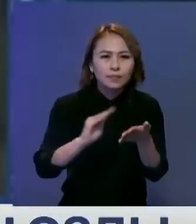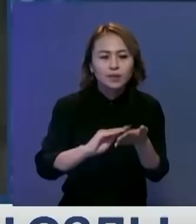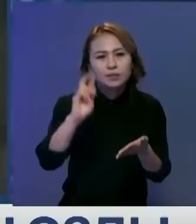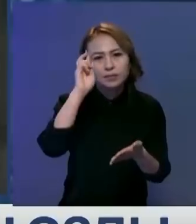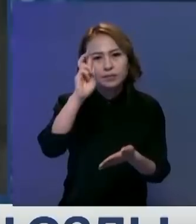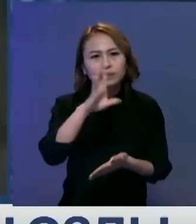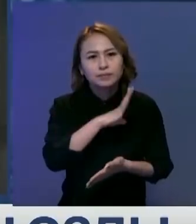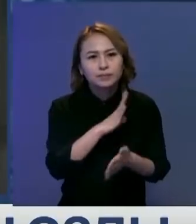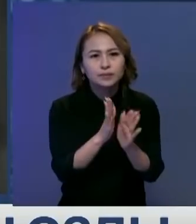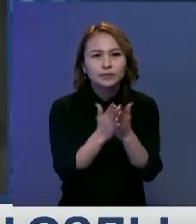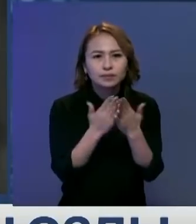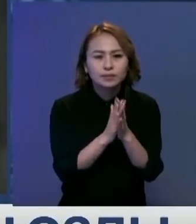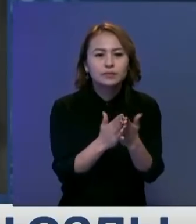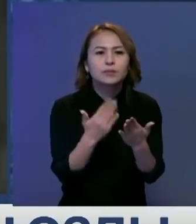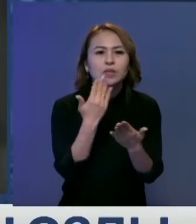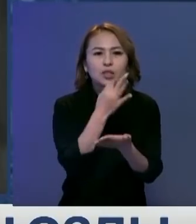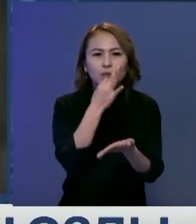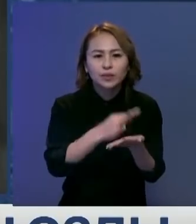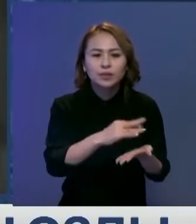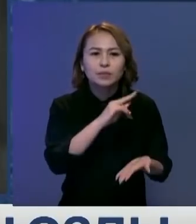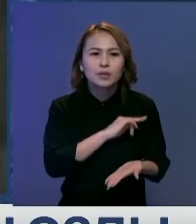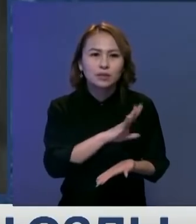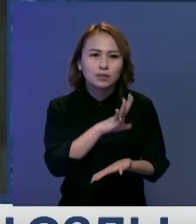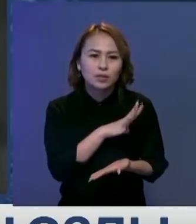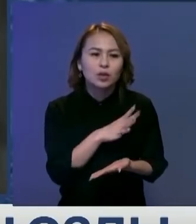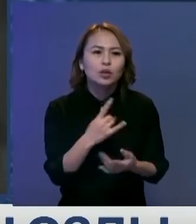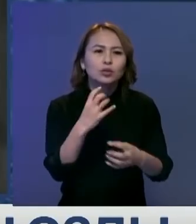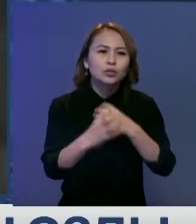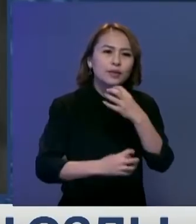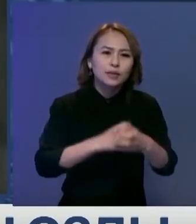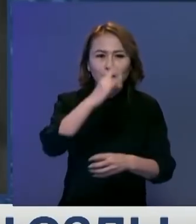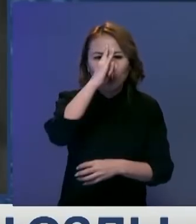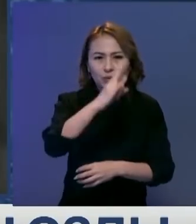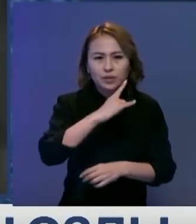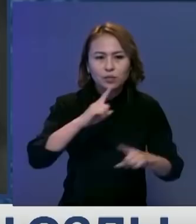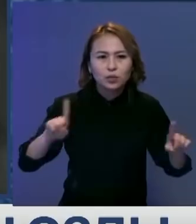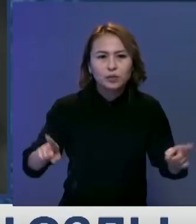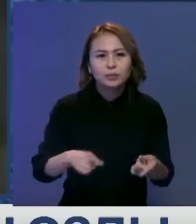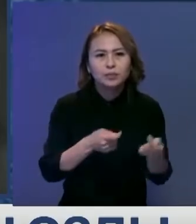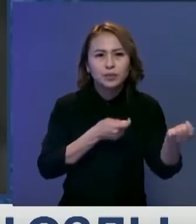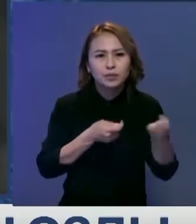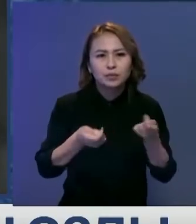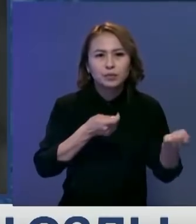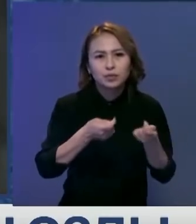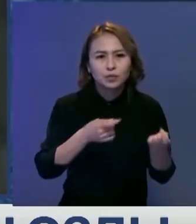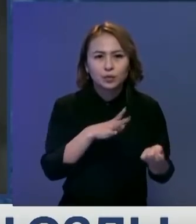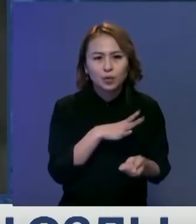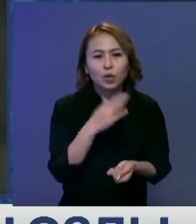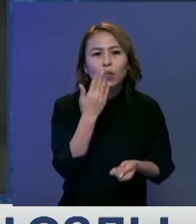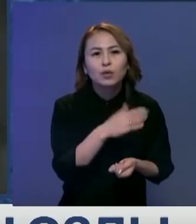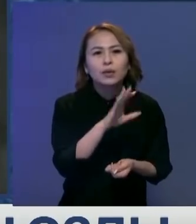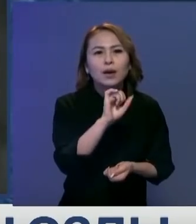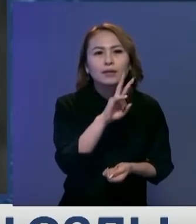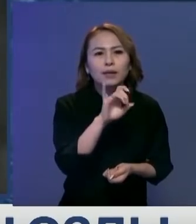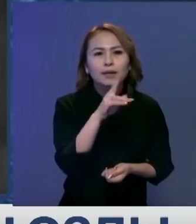еңбегетті. Мемлекеттік тәп палатасында жауіпті қызмет атқарды. Дүниежізді қазақтары қаумдастығында бөлім менгер үшісі болды.